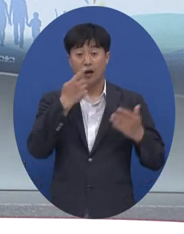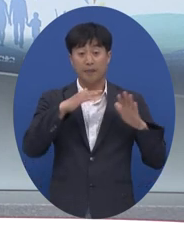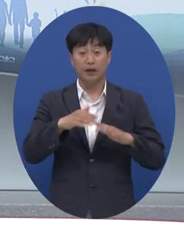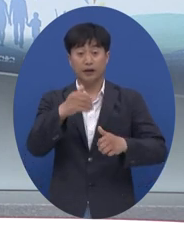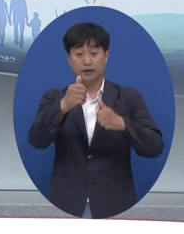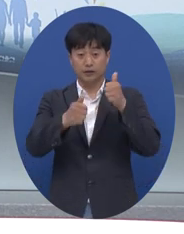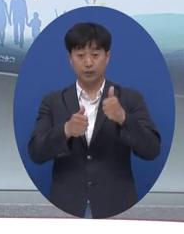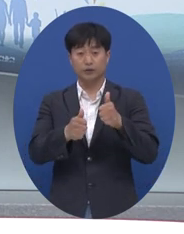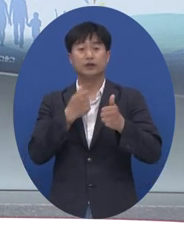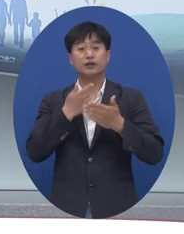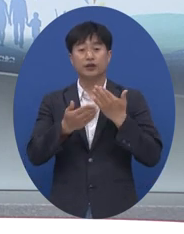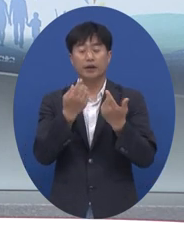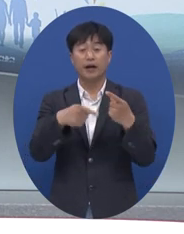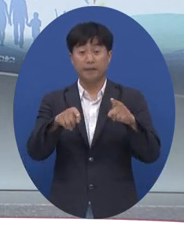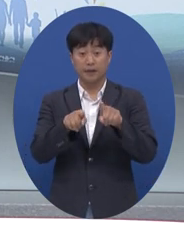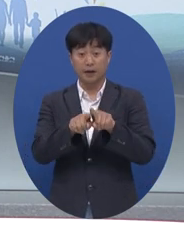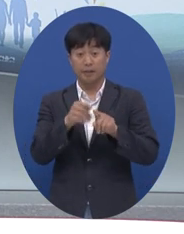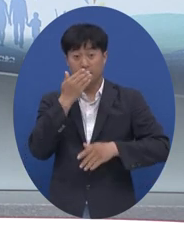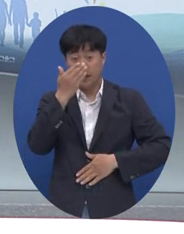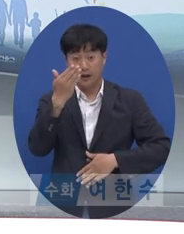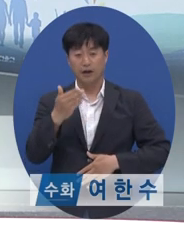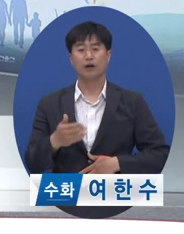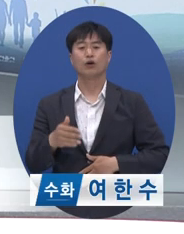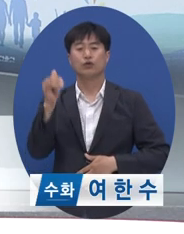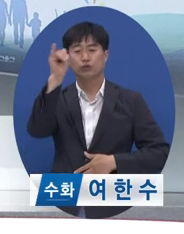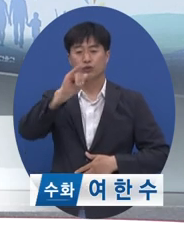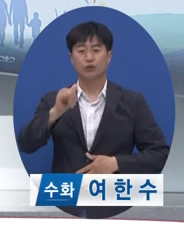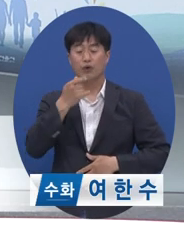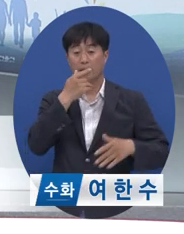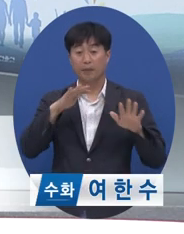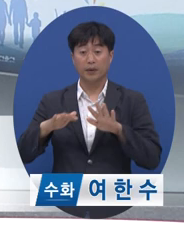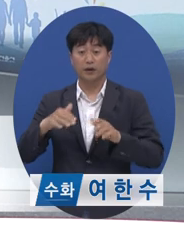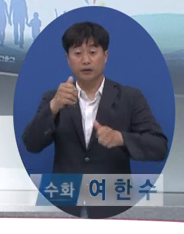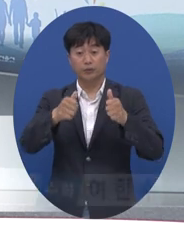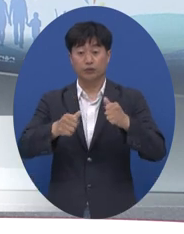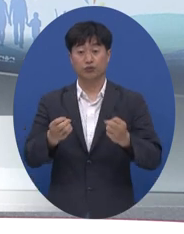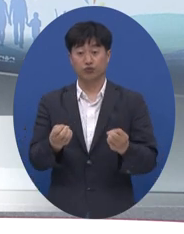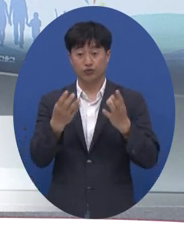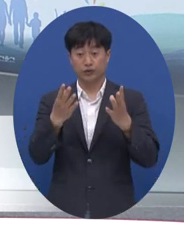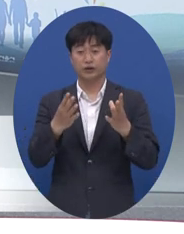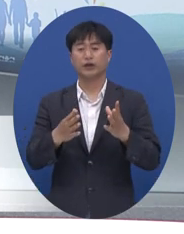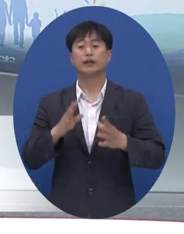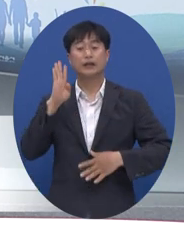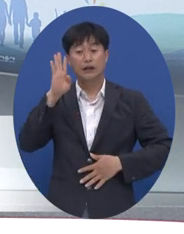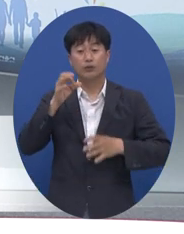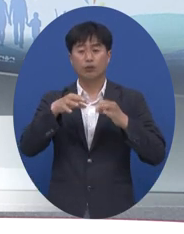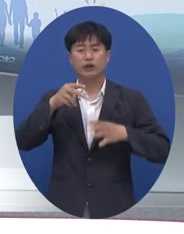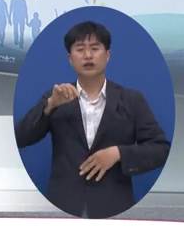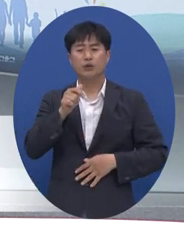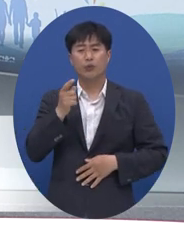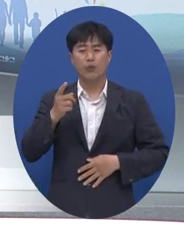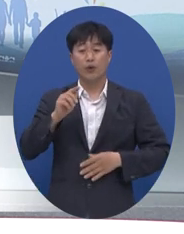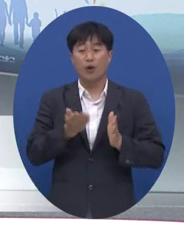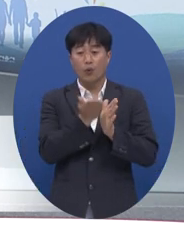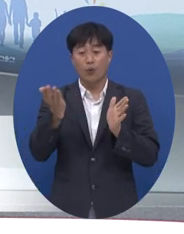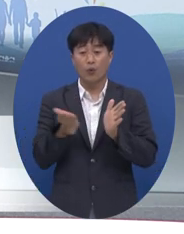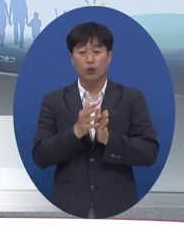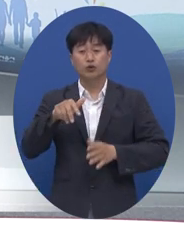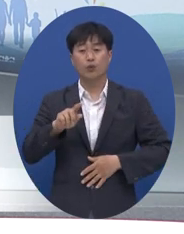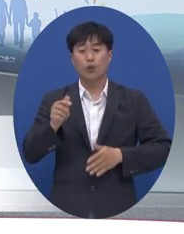해양 스포츠 경기와 체험을 한번에 즐길 수 있는 전유 캐야 스포츠 제전 이 이달 15일부터 나흘간 쉬워 와 정복한 3월